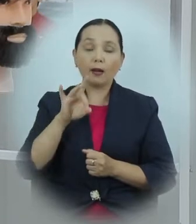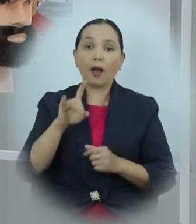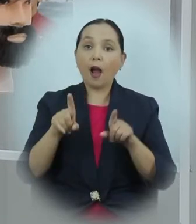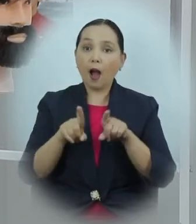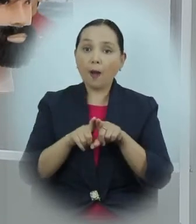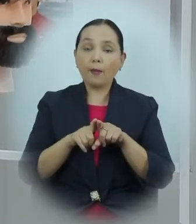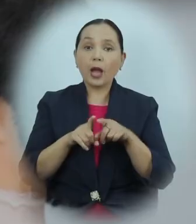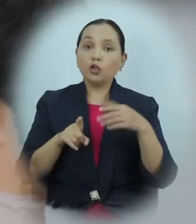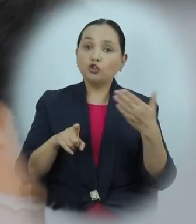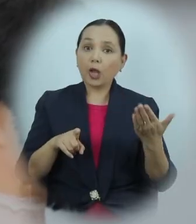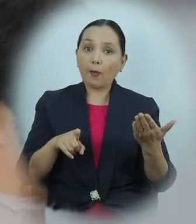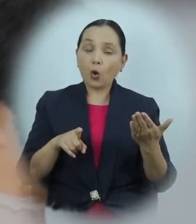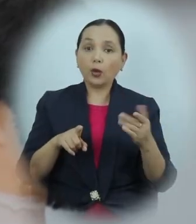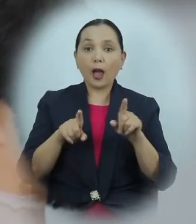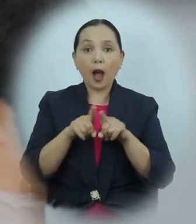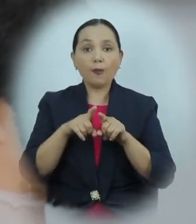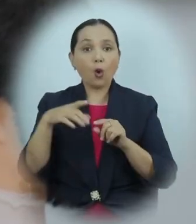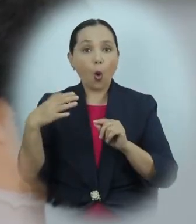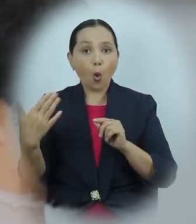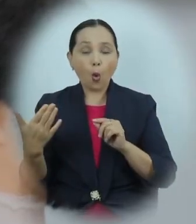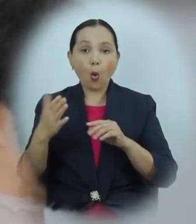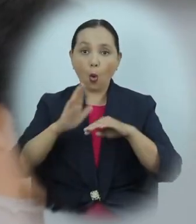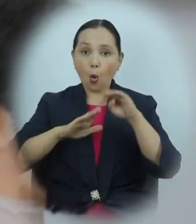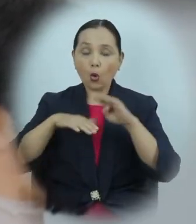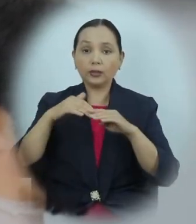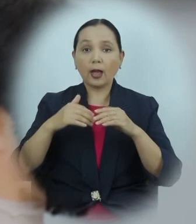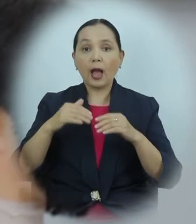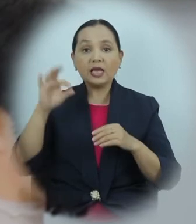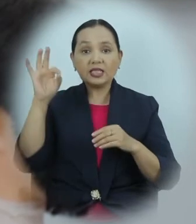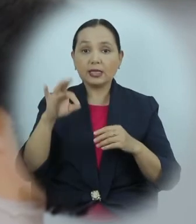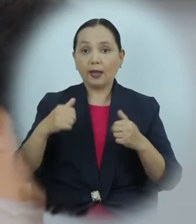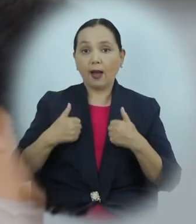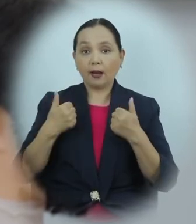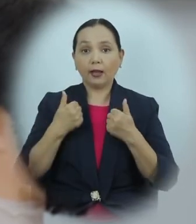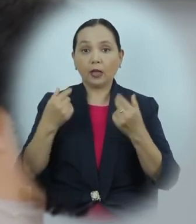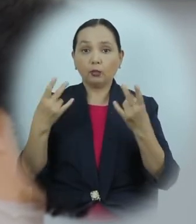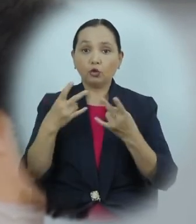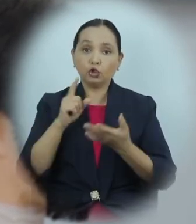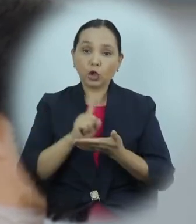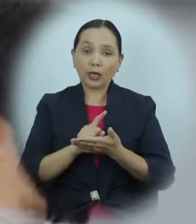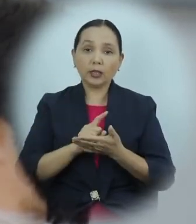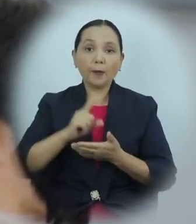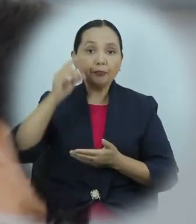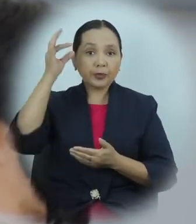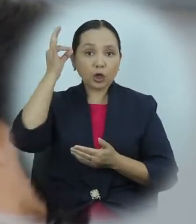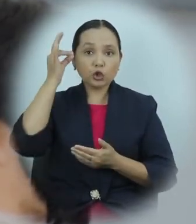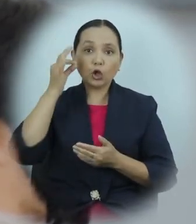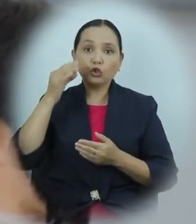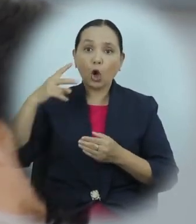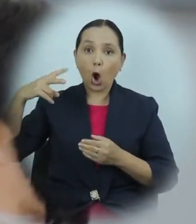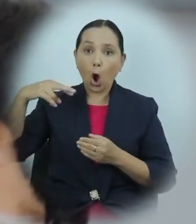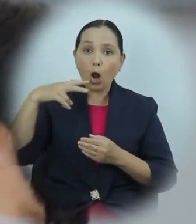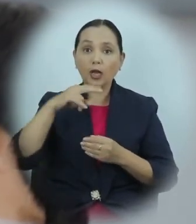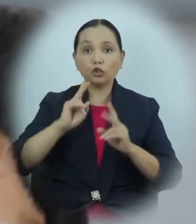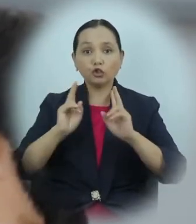ham chap qo'lda, ham o'ng qo'lda ser harakat bo'lishi shart. Soch olish